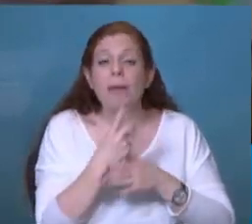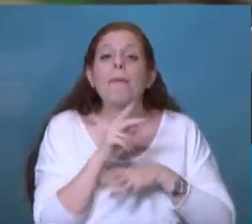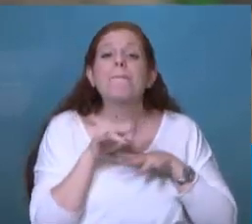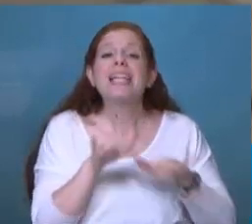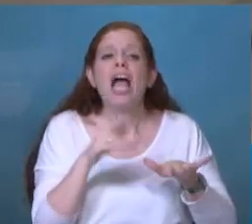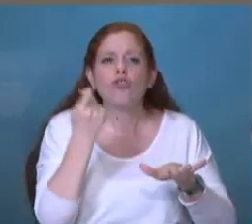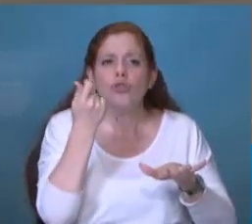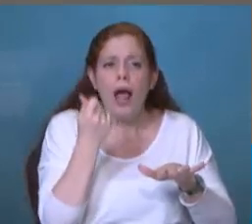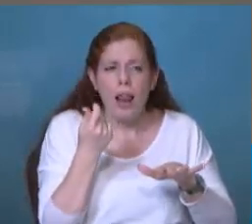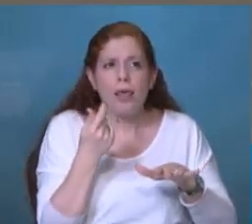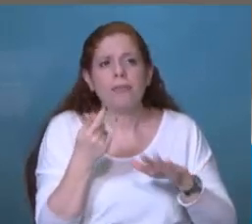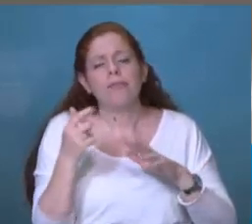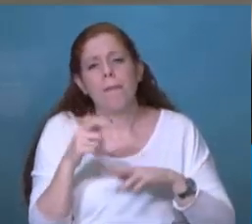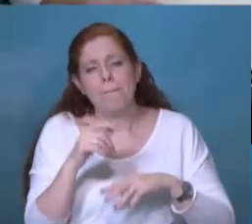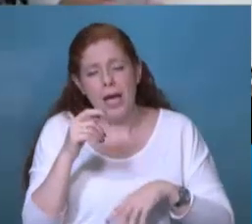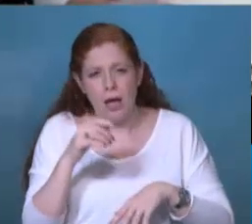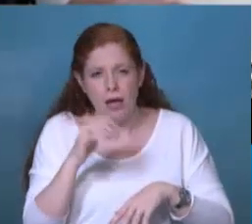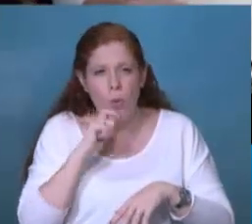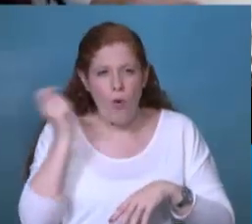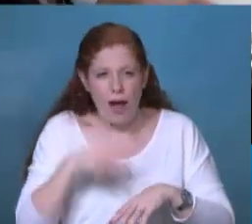ציבור ברוסיה, אוקראינה ומקסיקו.